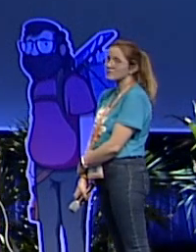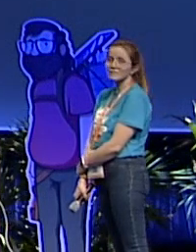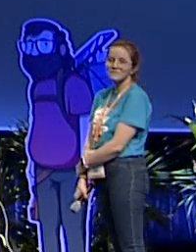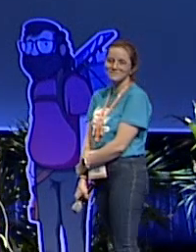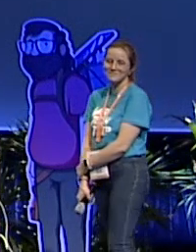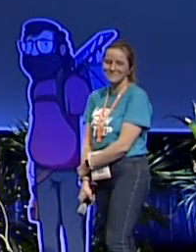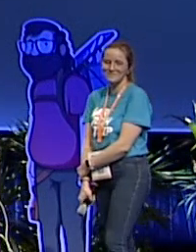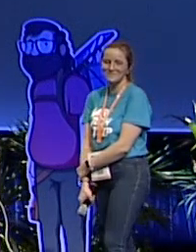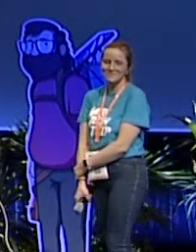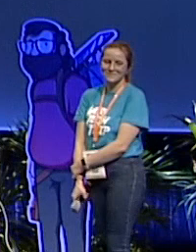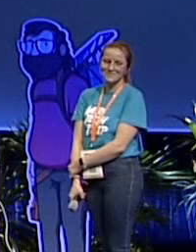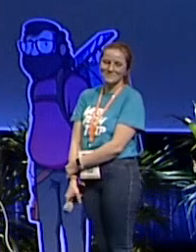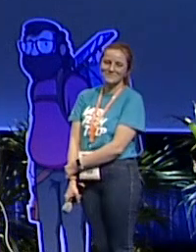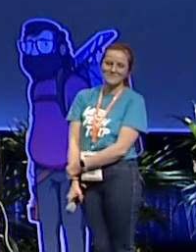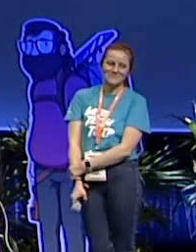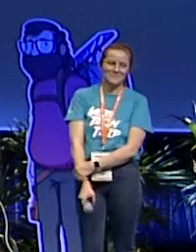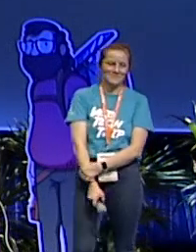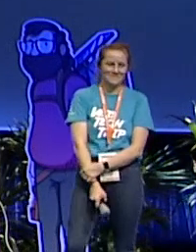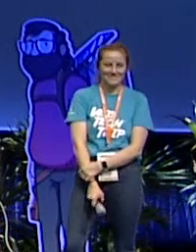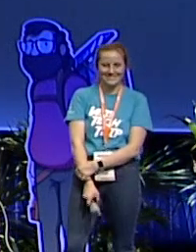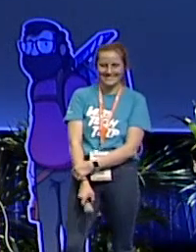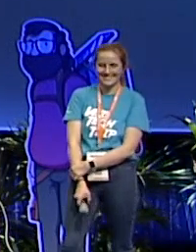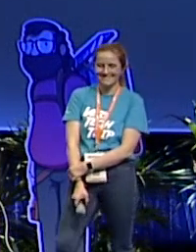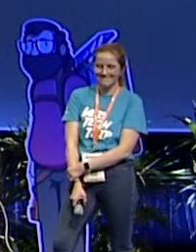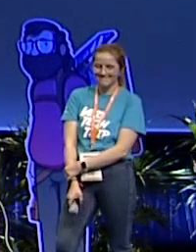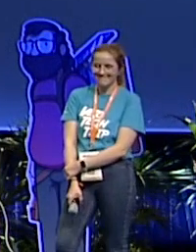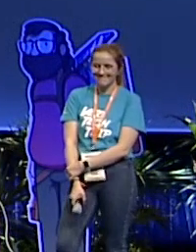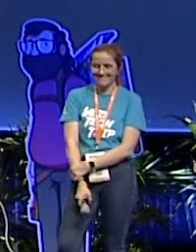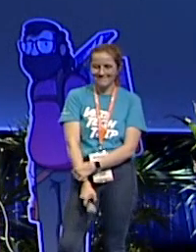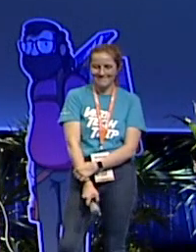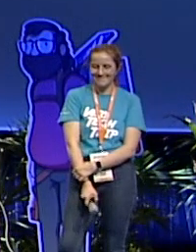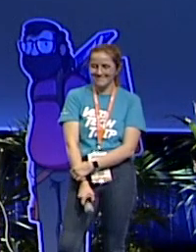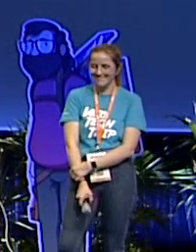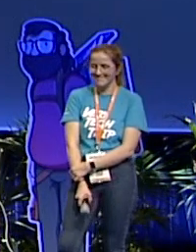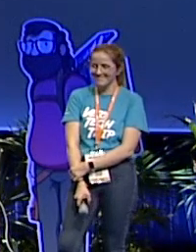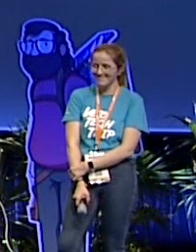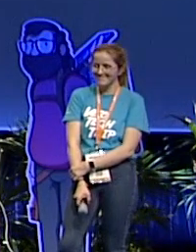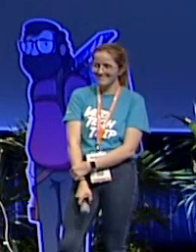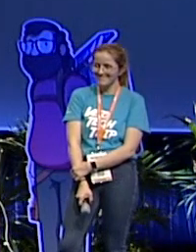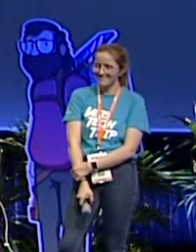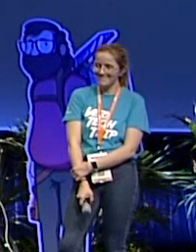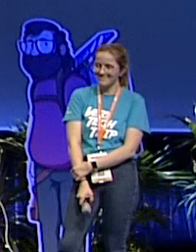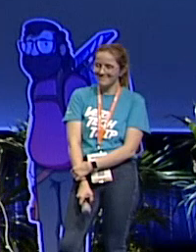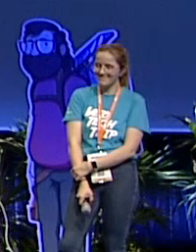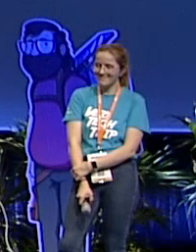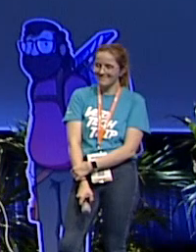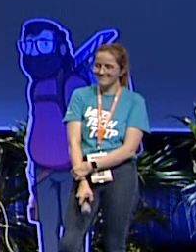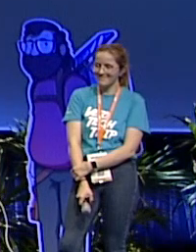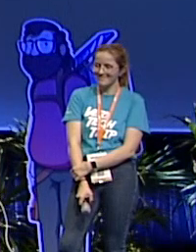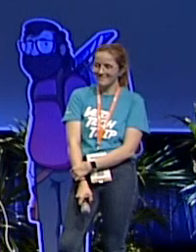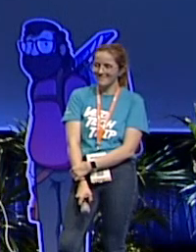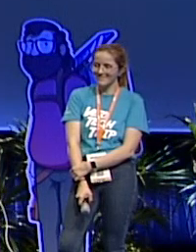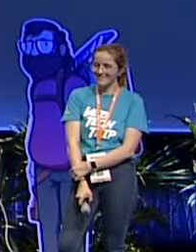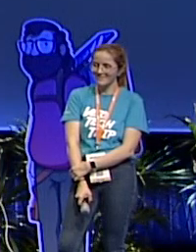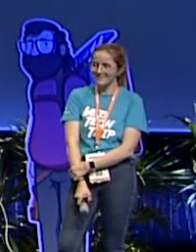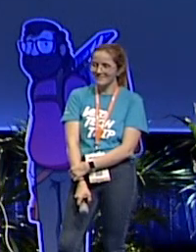trois heures, c'est un peu long comme pause café mais on va quand même détailler la commande et surtout observer les résultats. Quelques